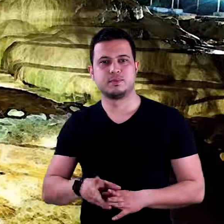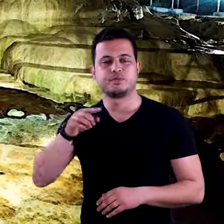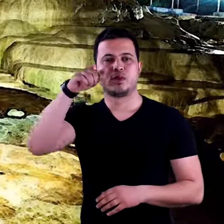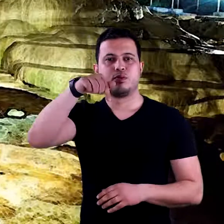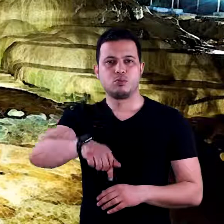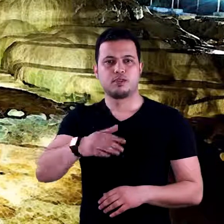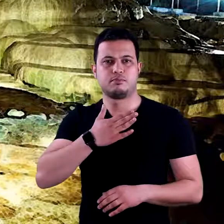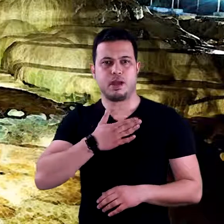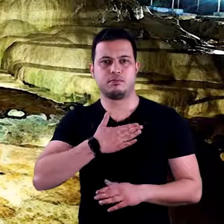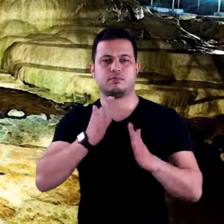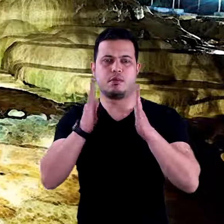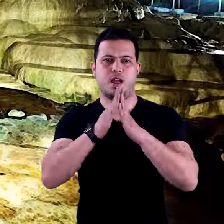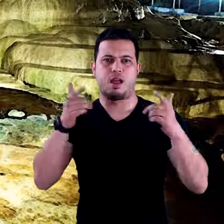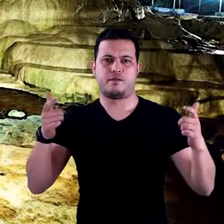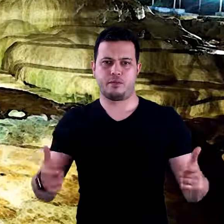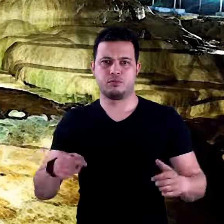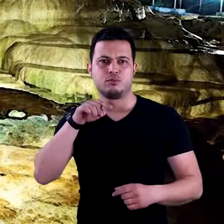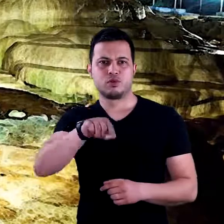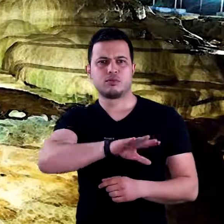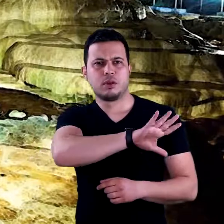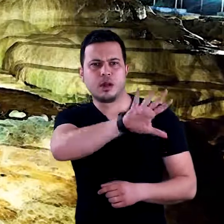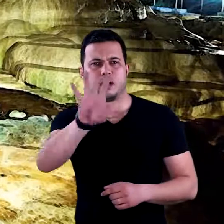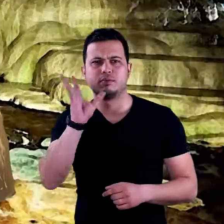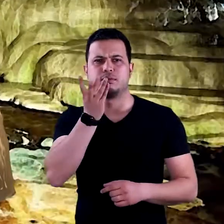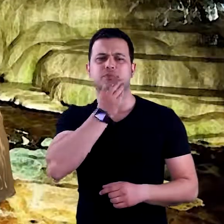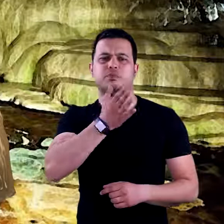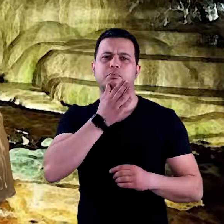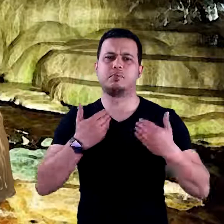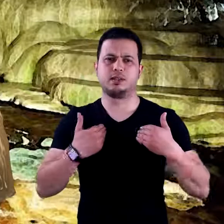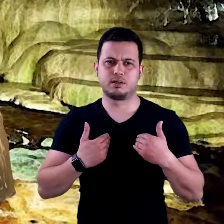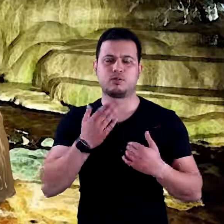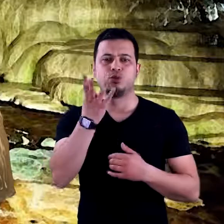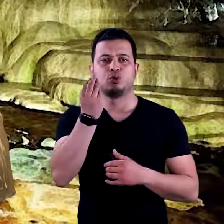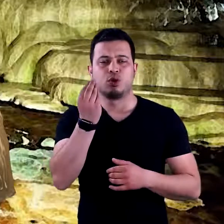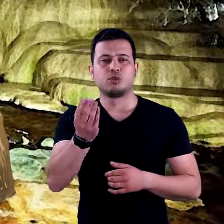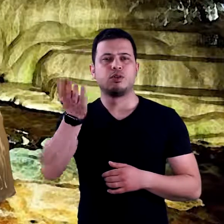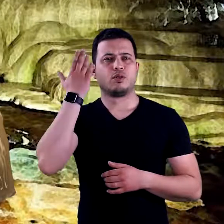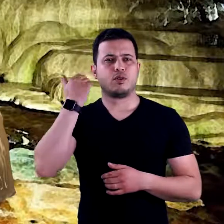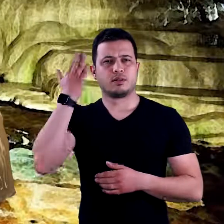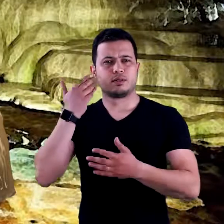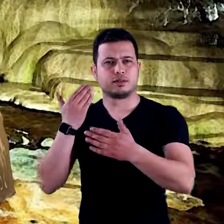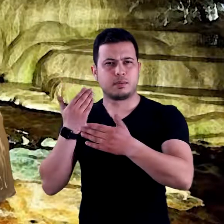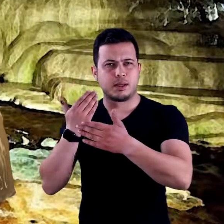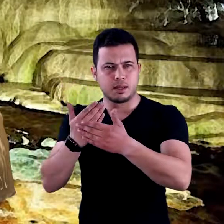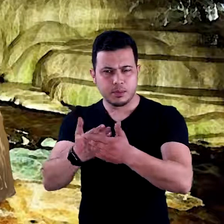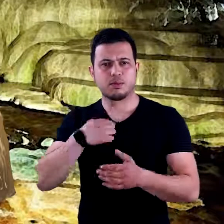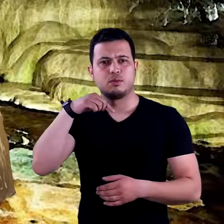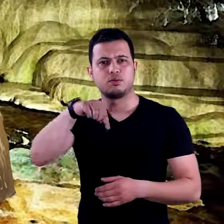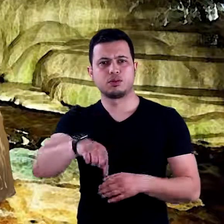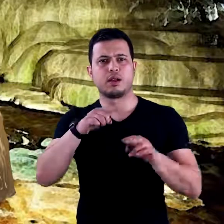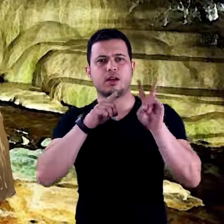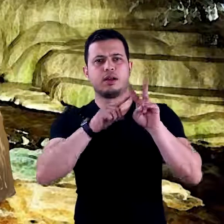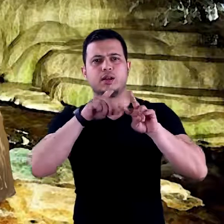Burası benim evim. Burayı avucumun içi gibi bilirim. Çok uzun zamandır yıllarımı Kaklık Mağarası'nda çok